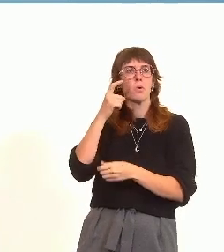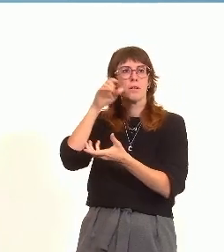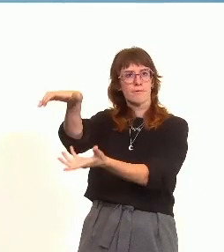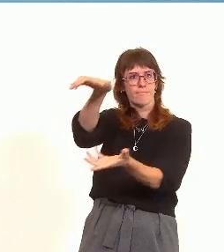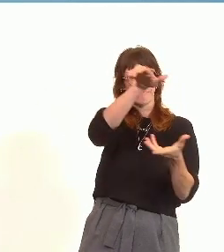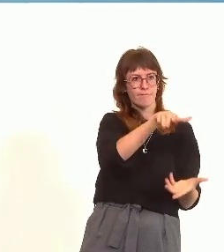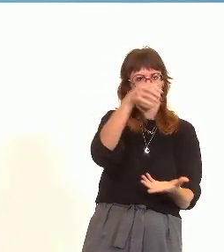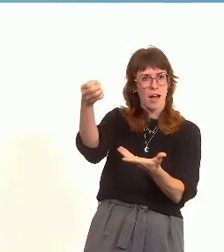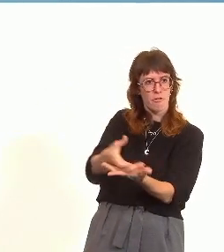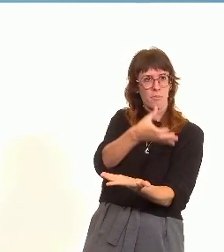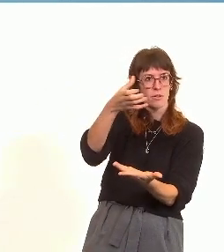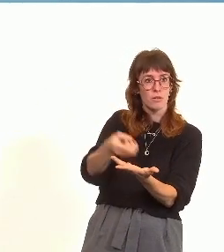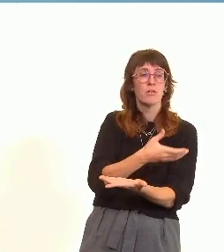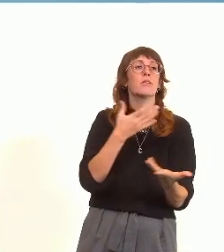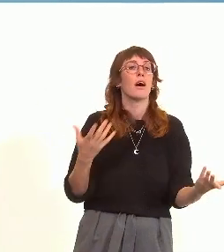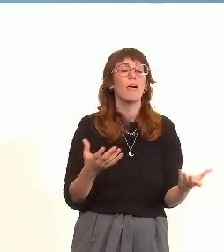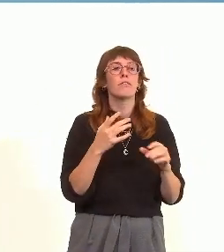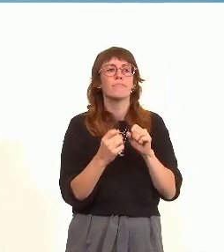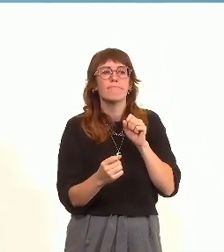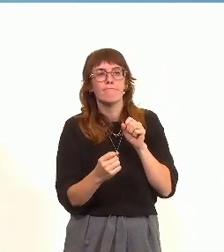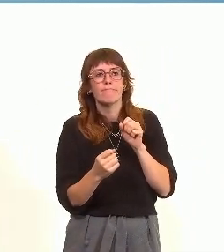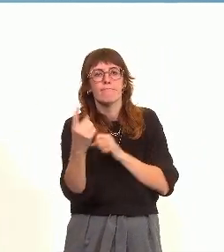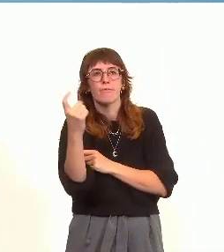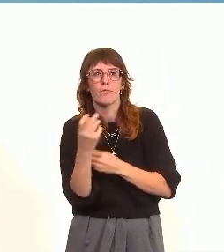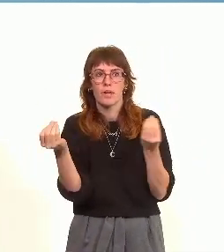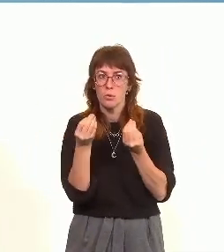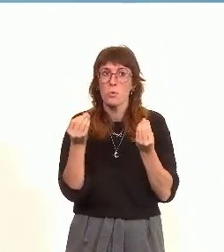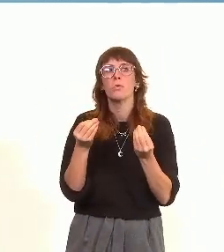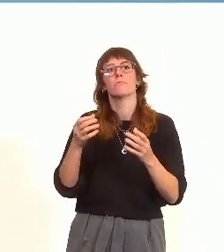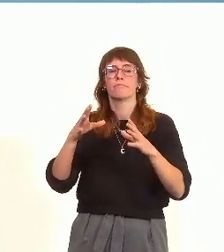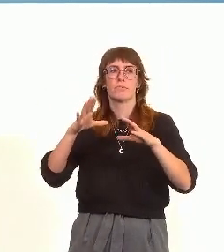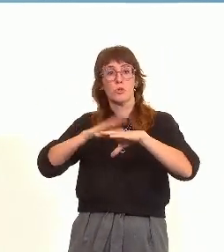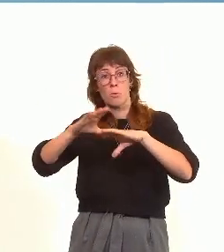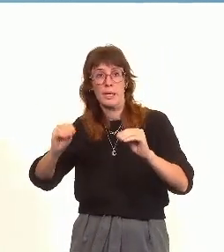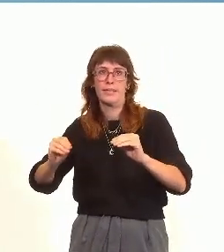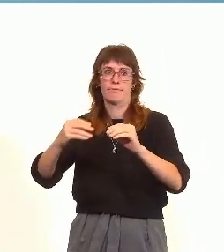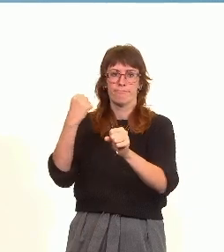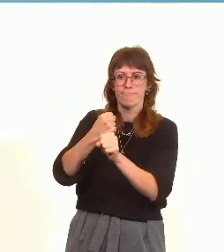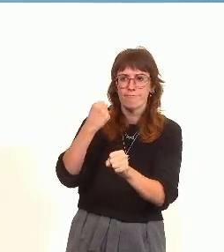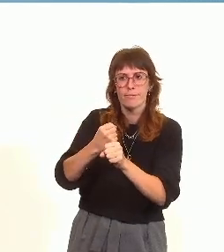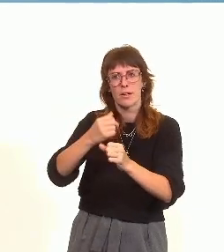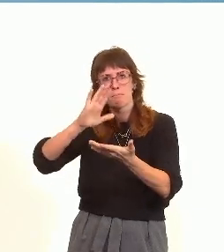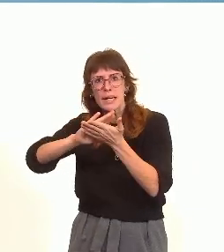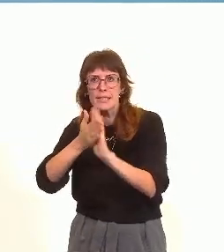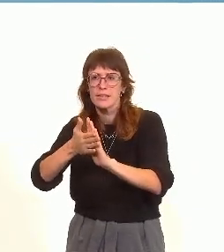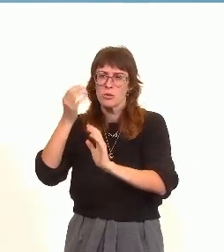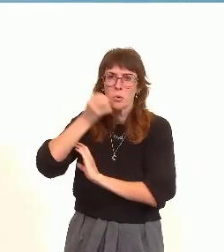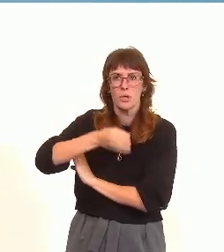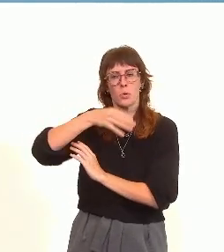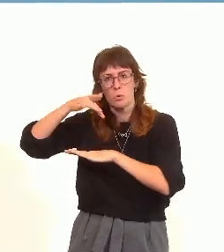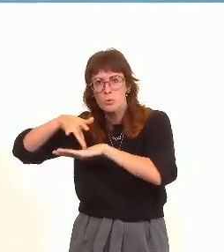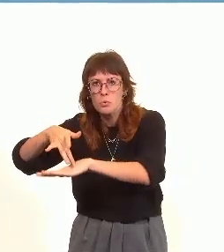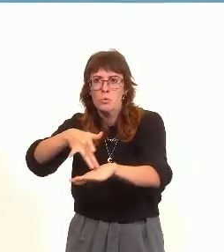d'une effervescence d'initiatives sur le terrain qui sont portées par des équipes, par des directions, par des associations, par des